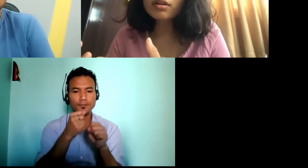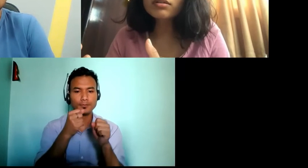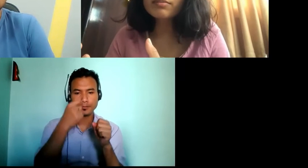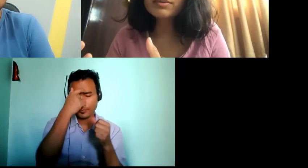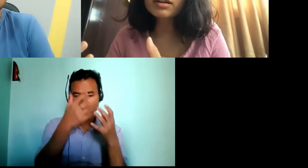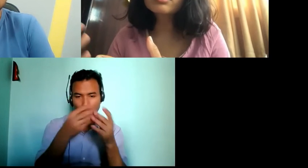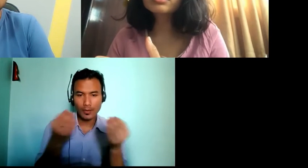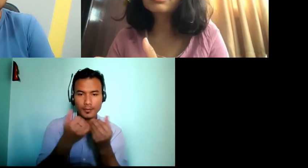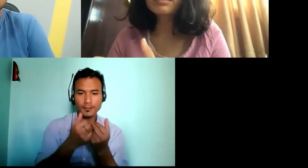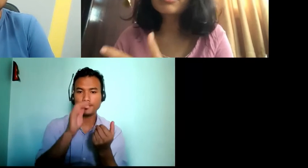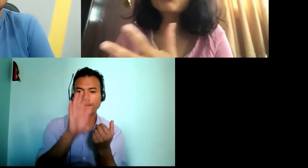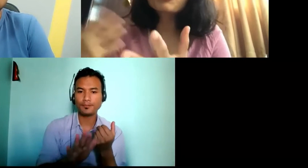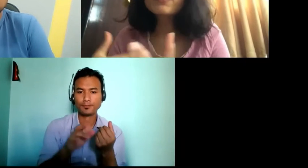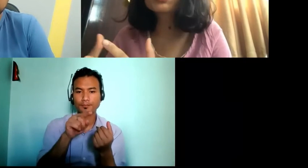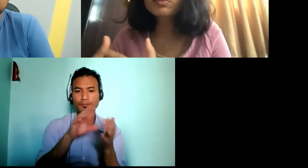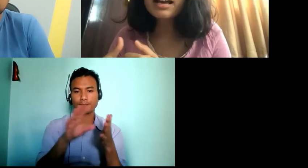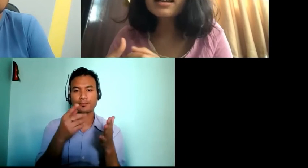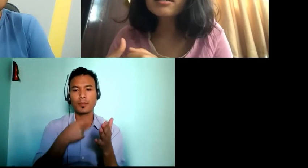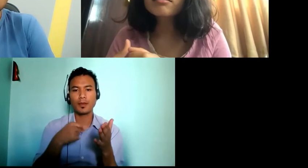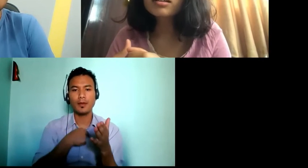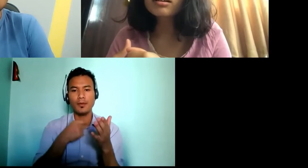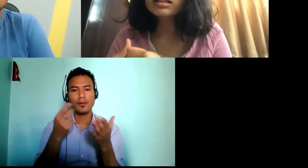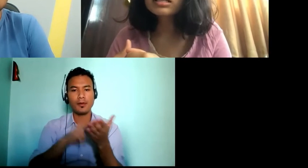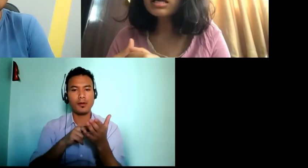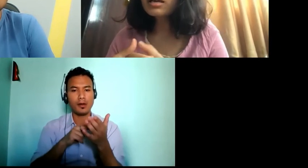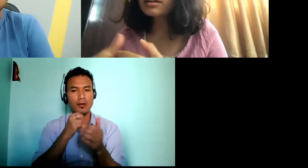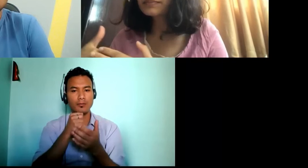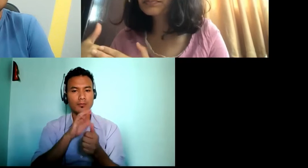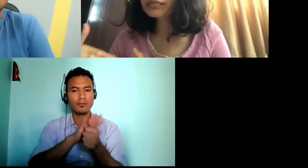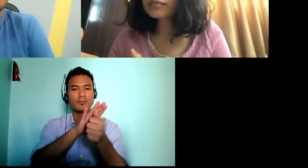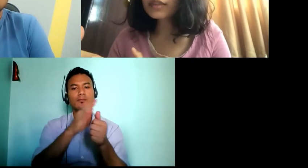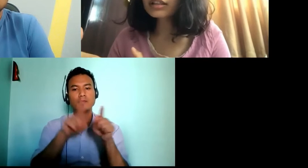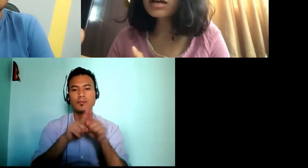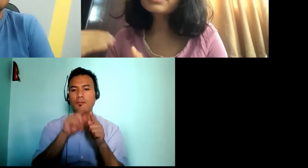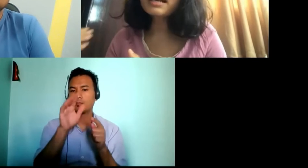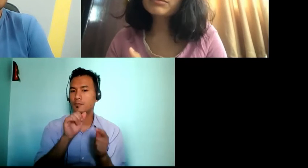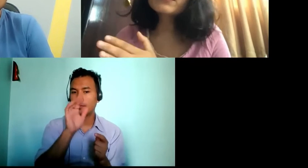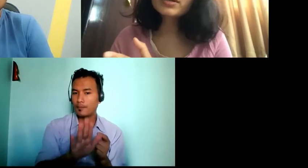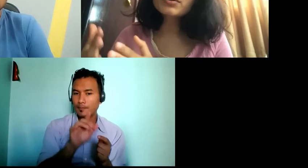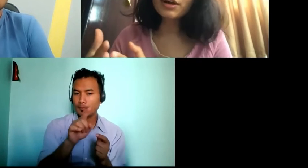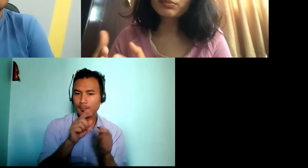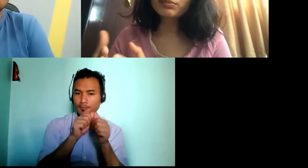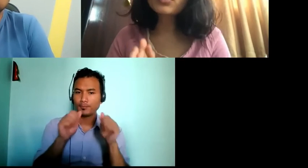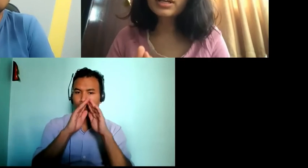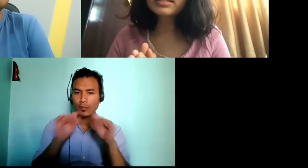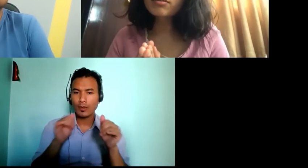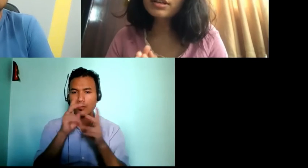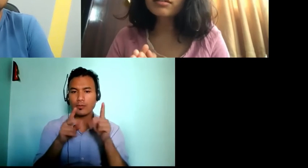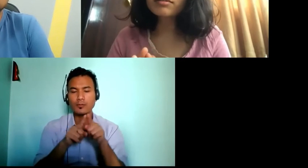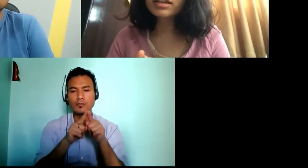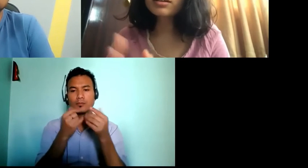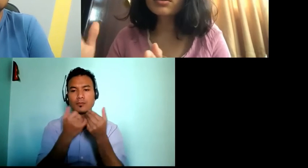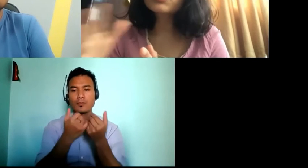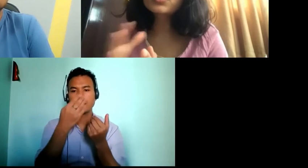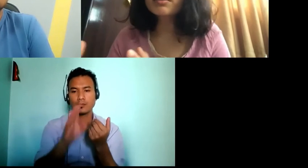गर्न सक्छौँ यसबाट, जसले गर्दा हामीलाई एउटा मोटिभेसन पनि आइरहेको हुन्छ, होइन, र त्यही अनुसार हामीले डिफ्रेन्ट कुराहरू पनि लर्निङ चाहिँ गरिरहेको